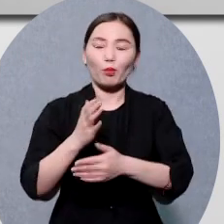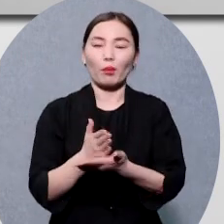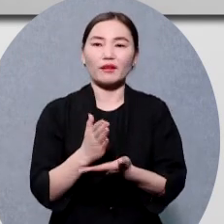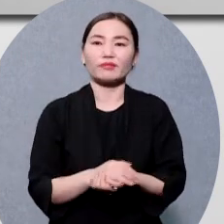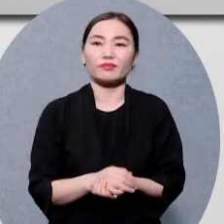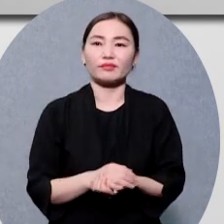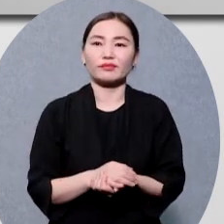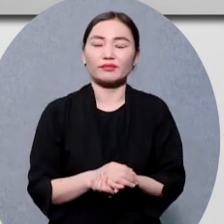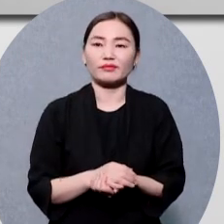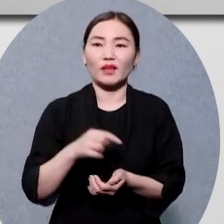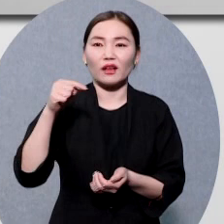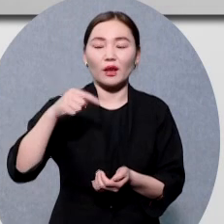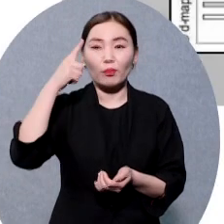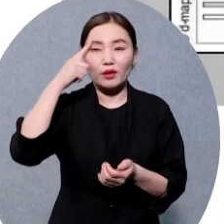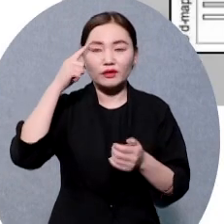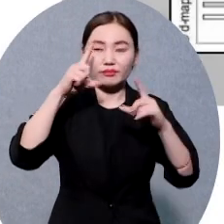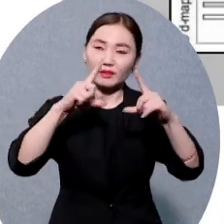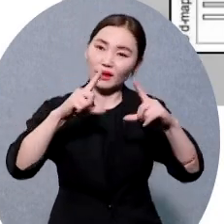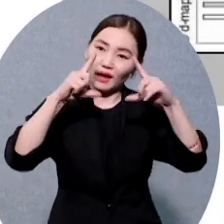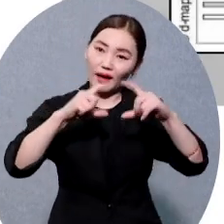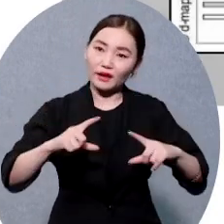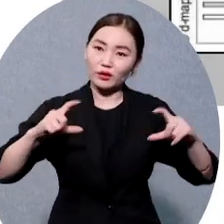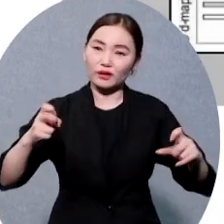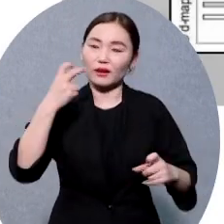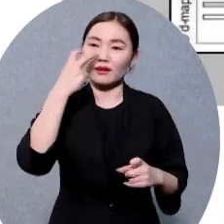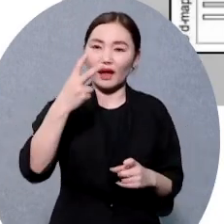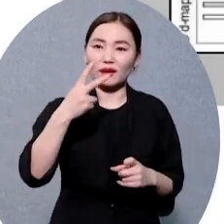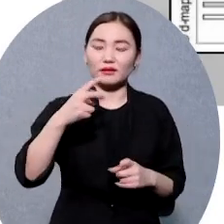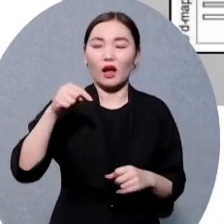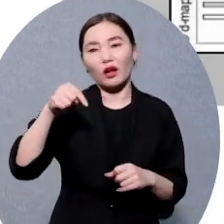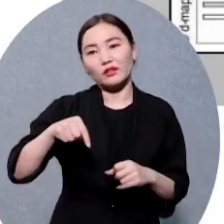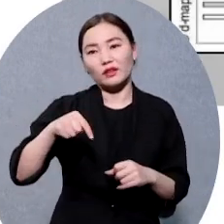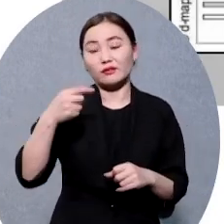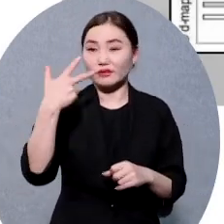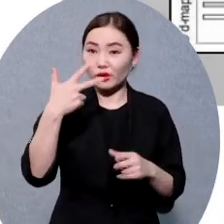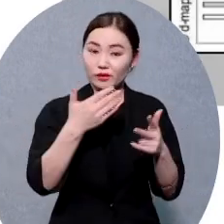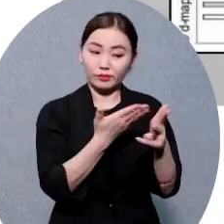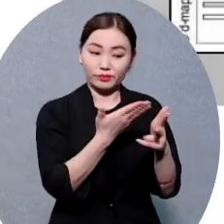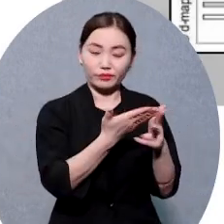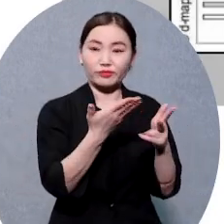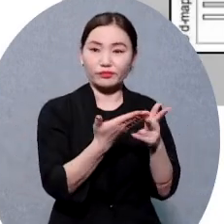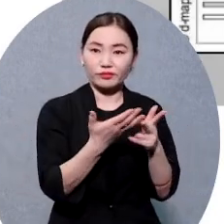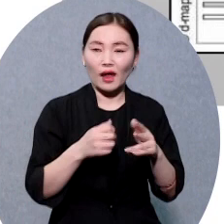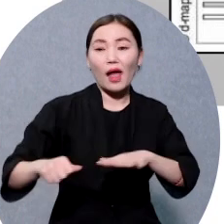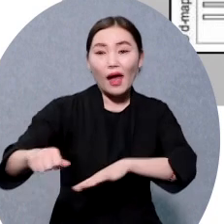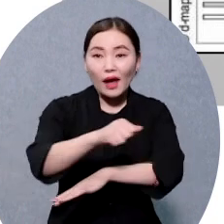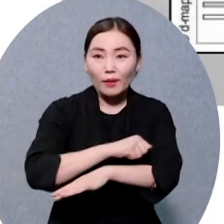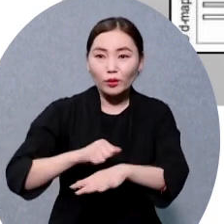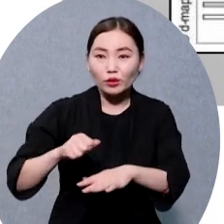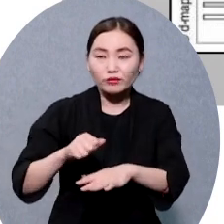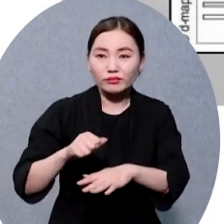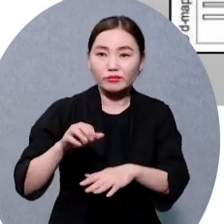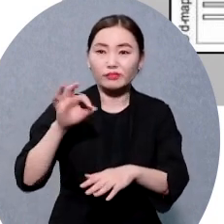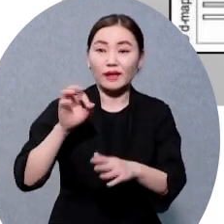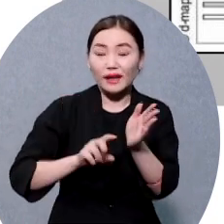одоо юм сүм хийдүүд байгаа. За тэгэхээр эдгээр сүм хийдүүд багшин сая хаан аль аймгийн нутагт байдгийг нь бол сая хэлсэн тийм. Тэгэхээр бүгдээрээ газрын